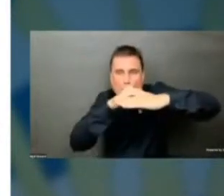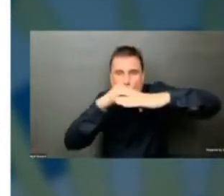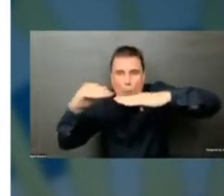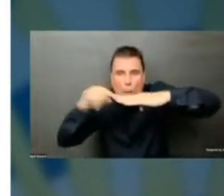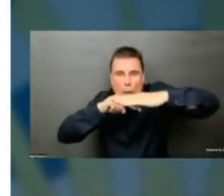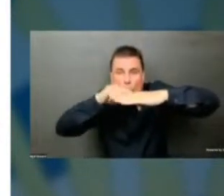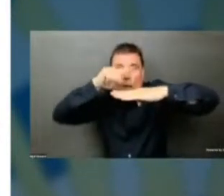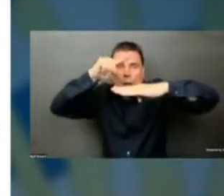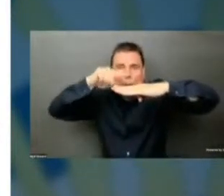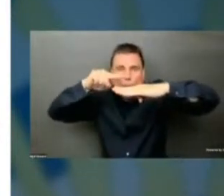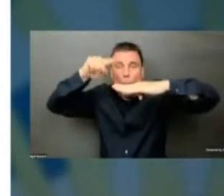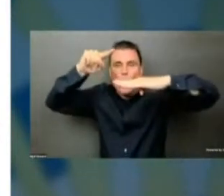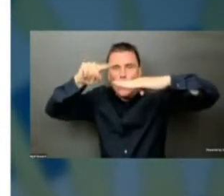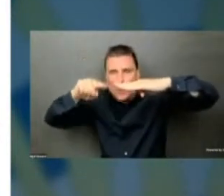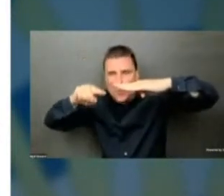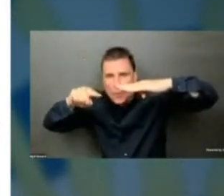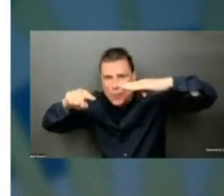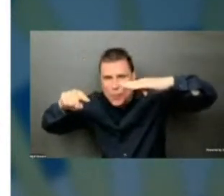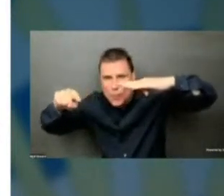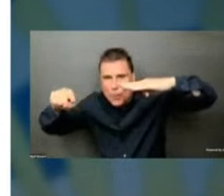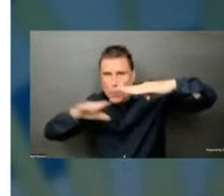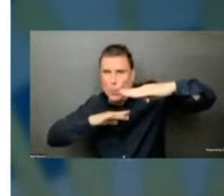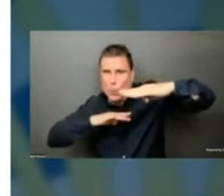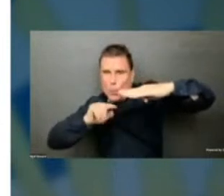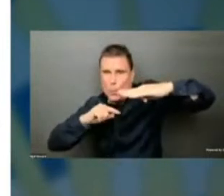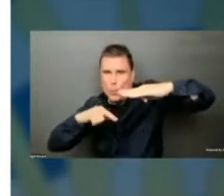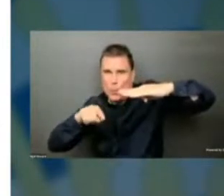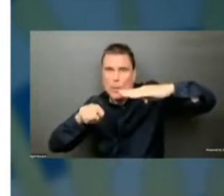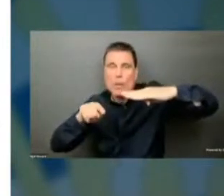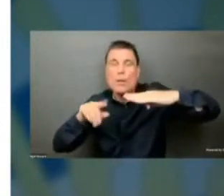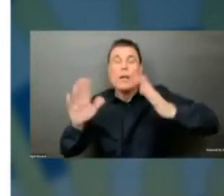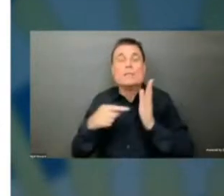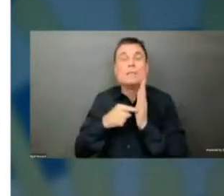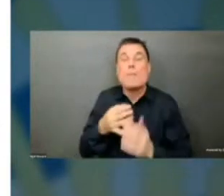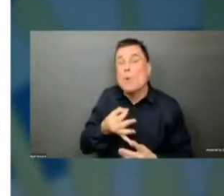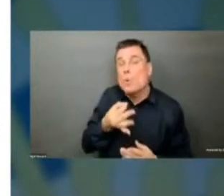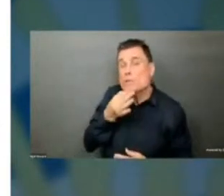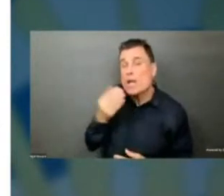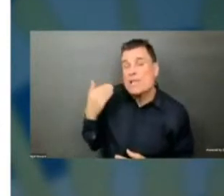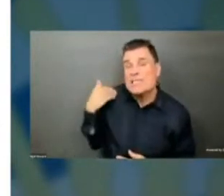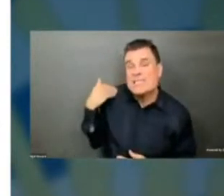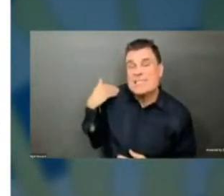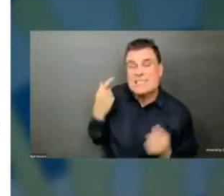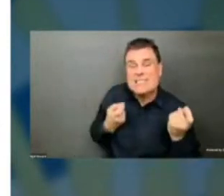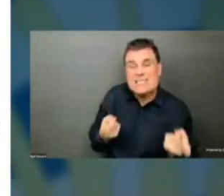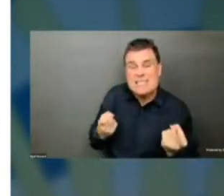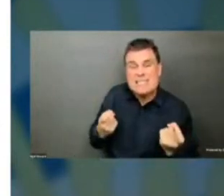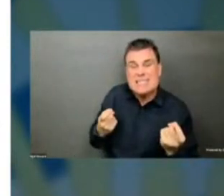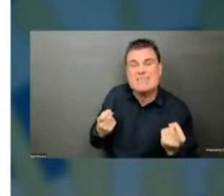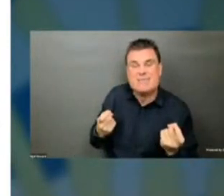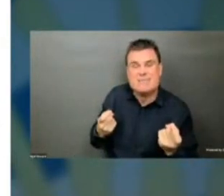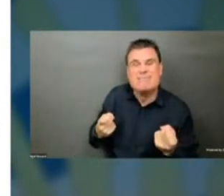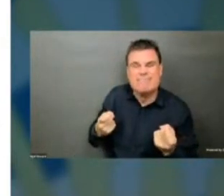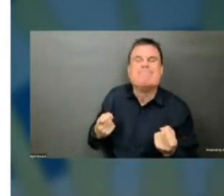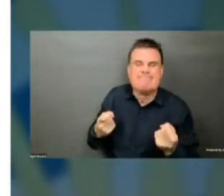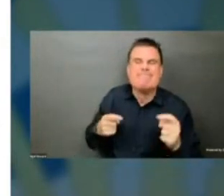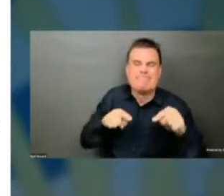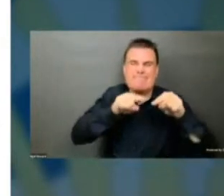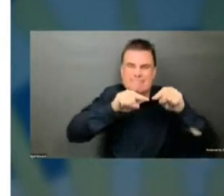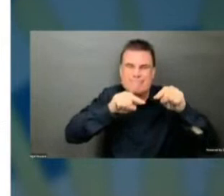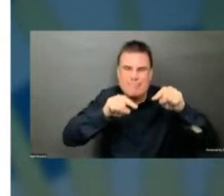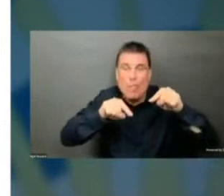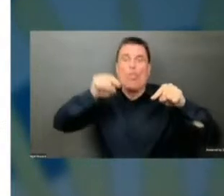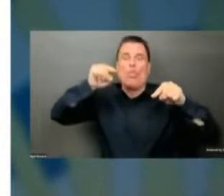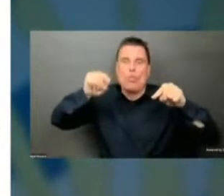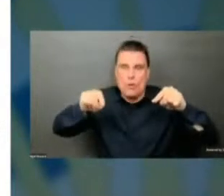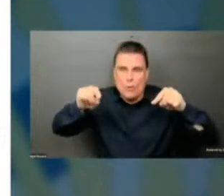like 1， Whistler and other 内 parts 陆 of 开始下 the 降 North Shore, Coast 北部 Garibaldi 又有 area 一 of 点上 Vancouver 升。 Coastal. The interior, where we've